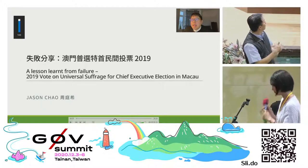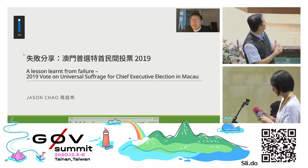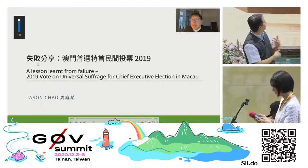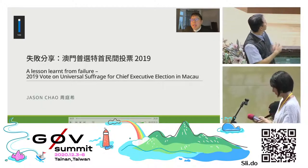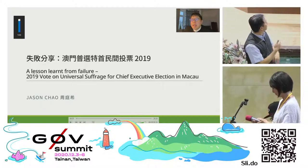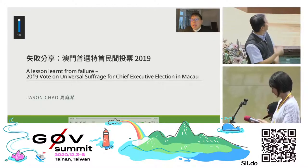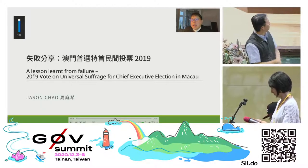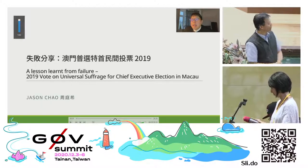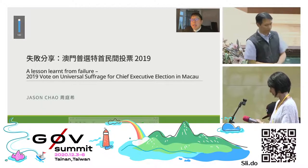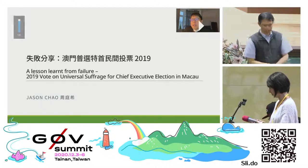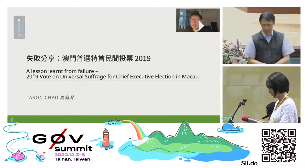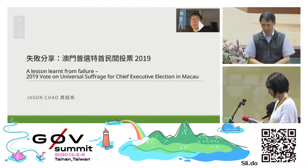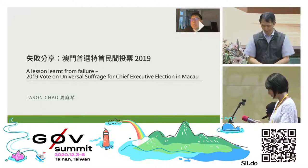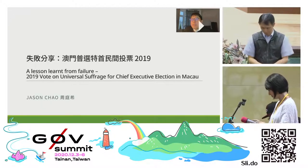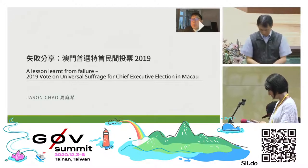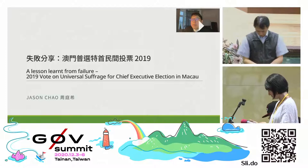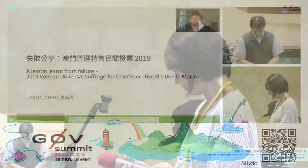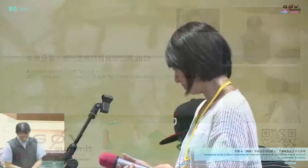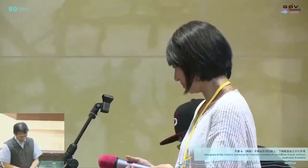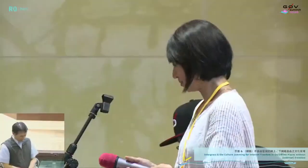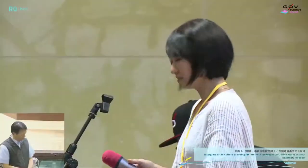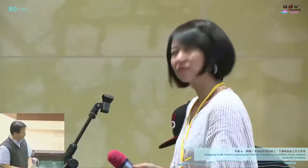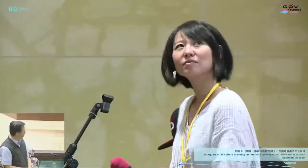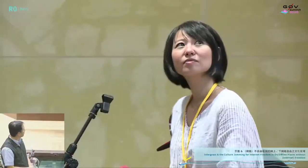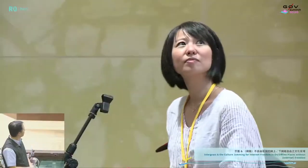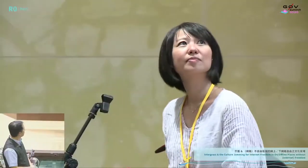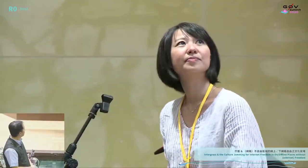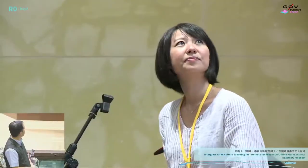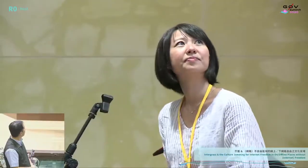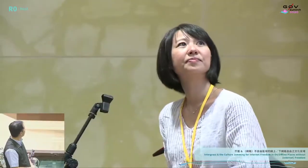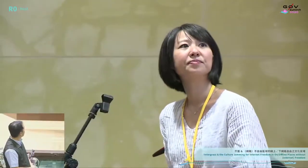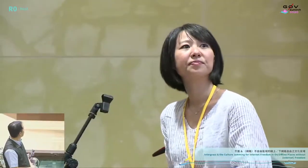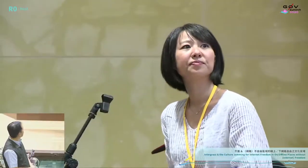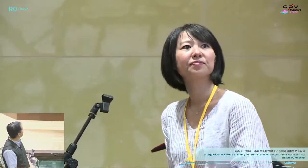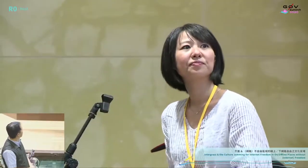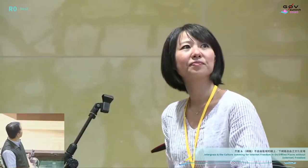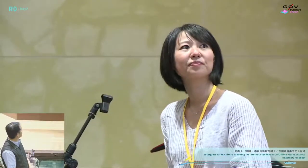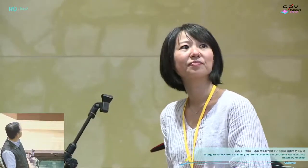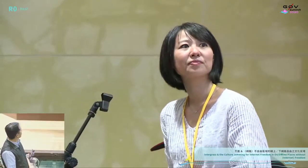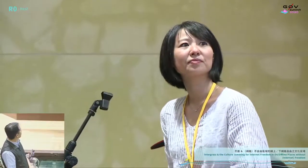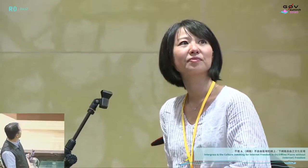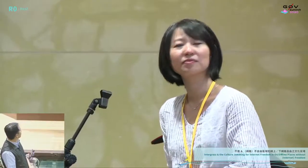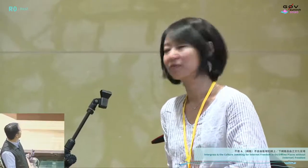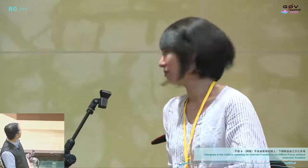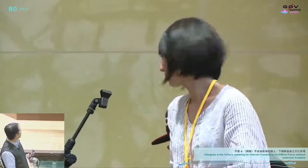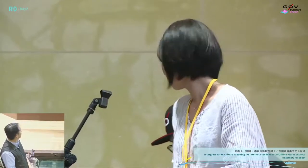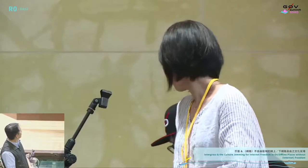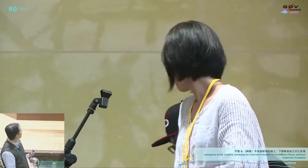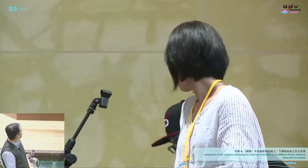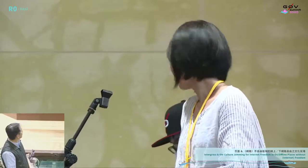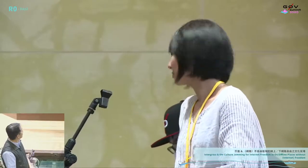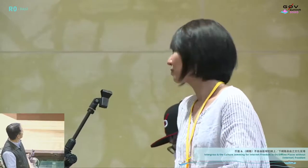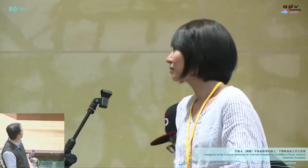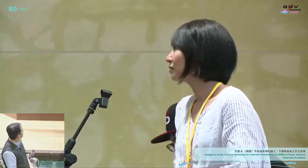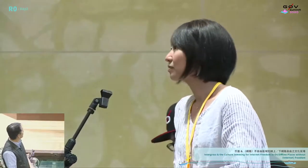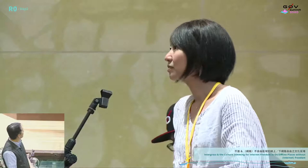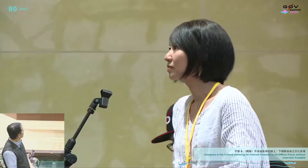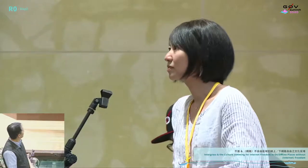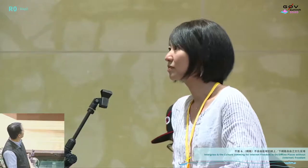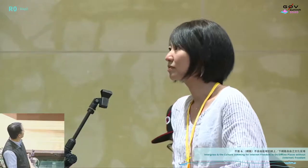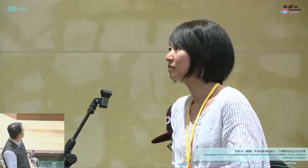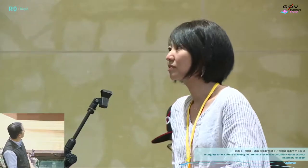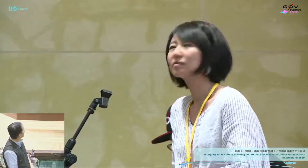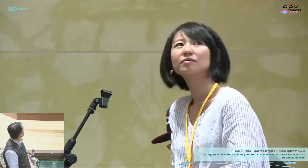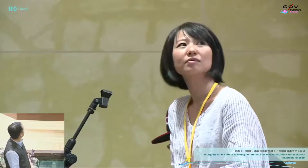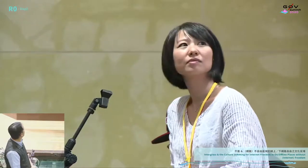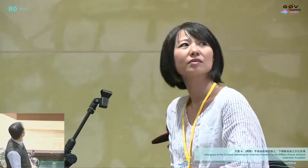享。 跟大家报告，2019年在澳门一个民间投票失败的经验。这报告分为